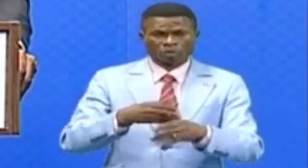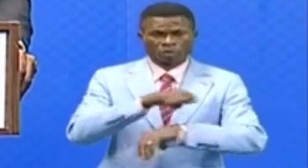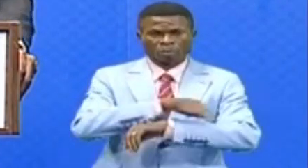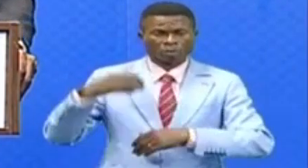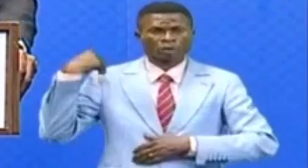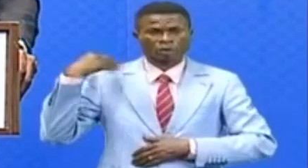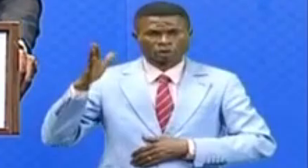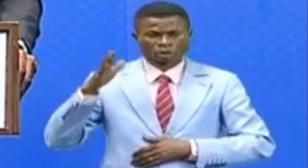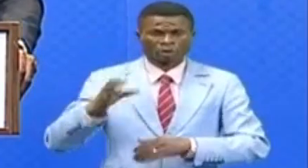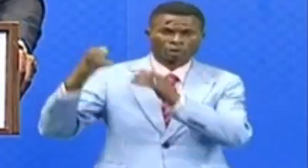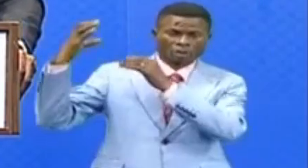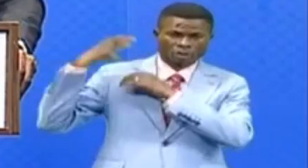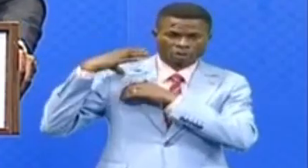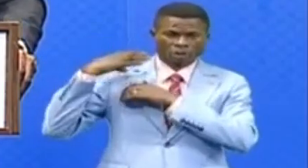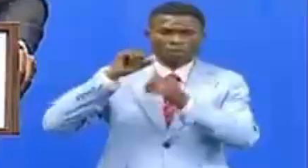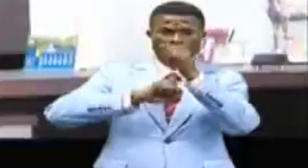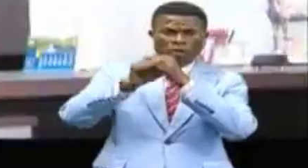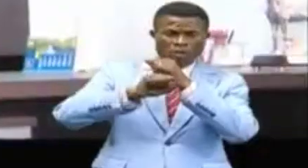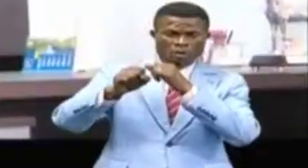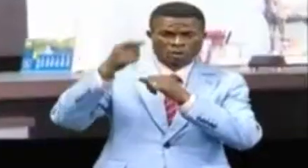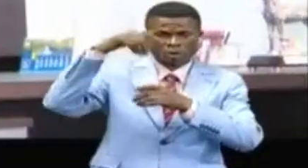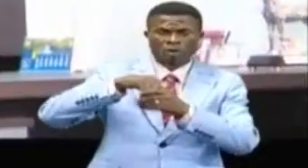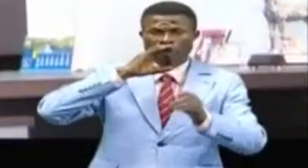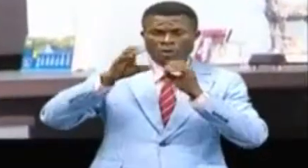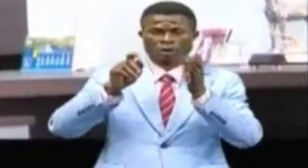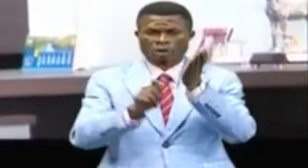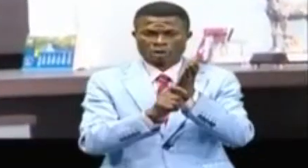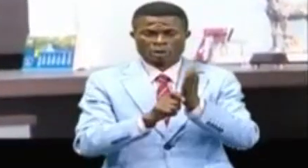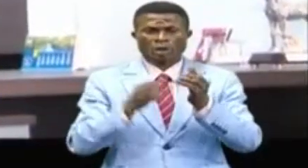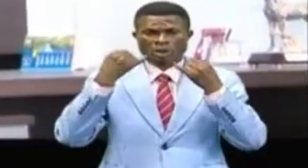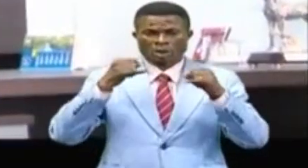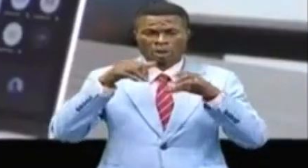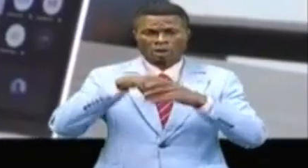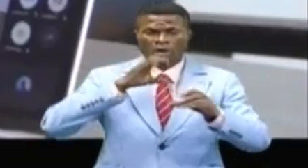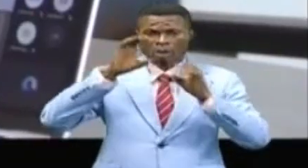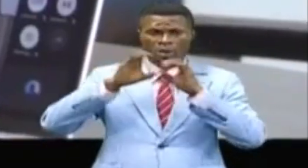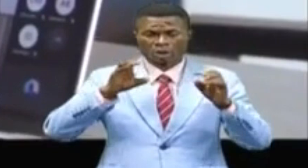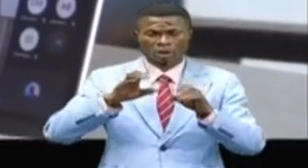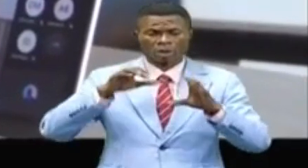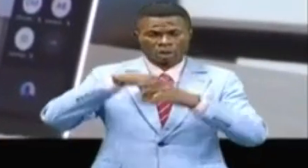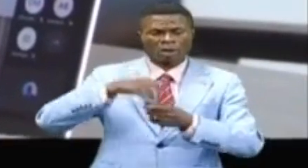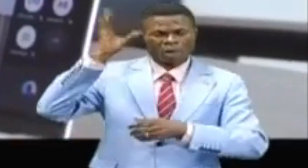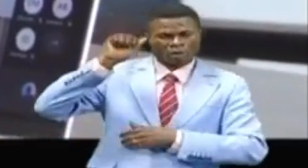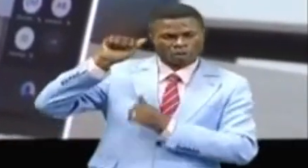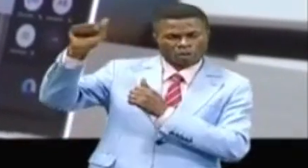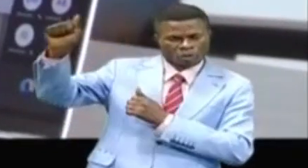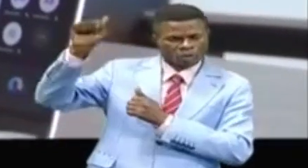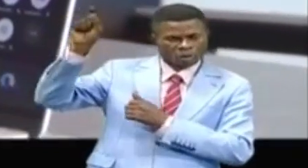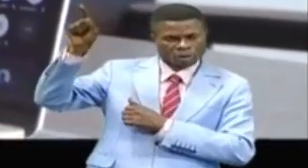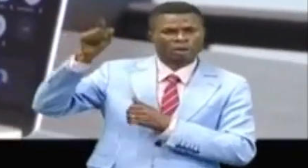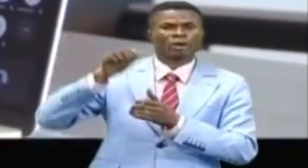public chargé de la promotion des télécommunications et des technologies de l'information et de la communication dans le milieu ruraux et